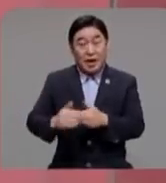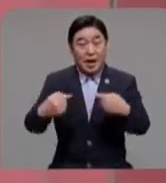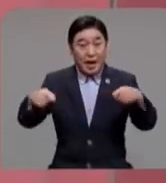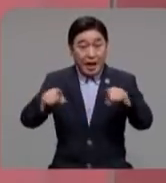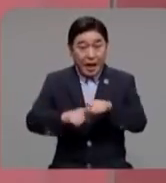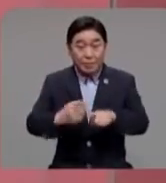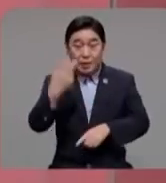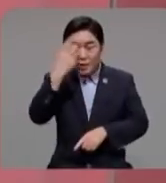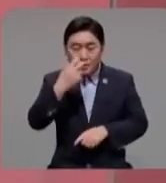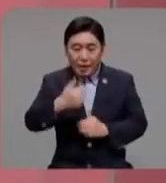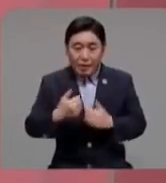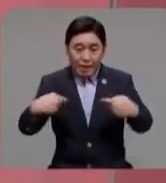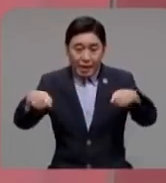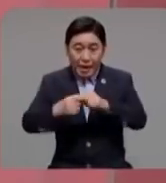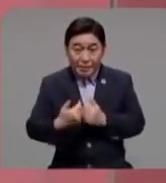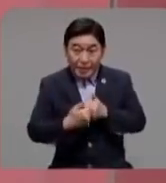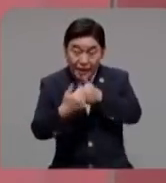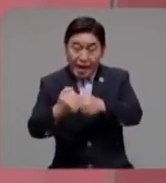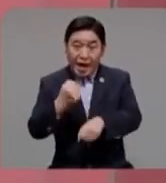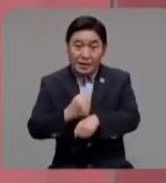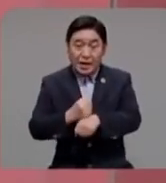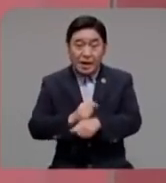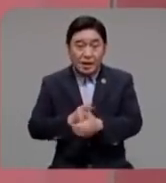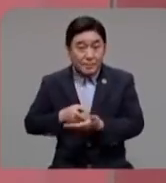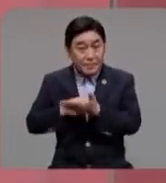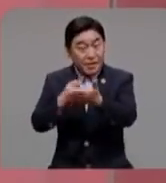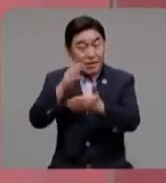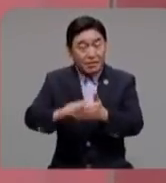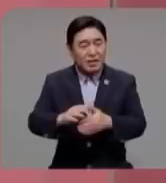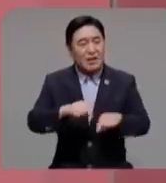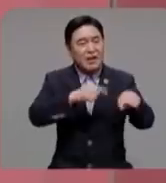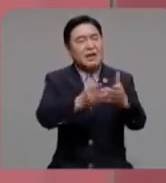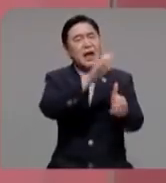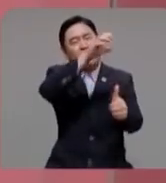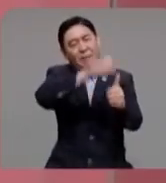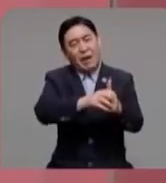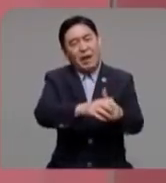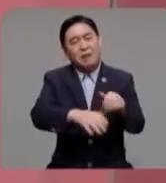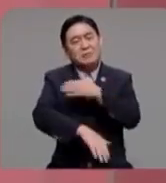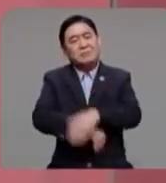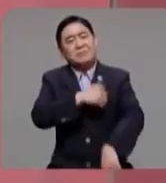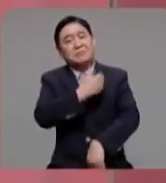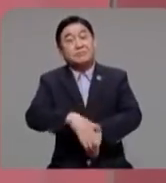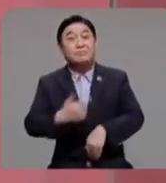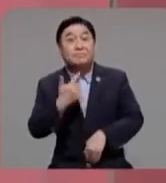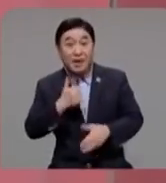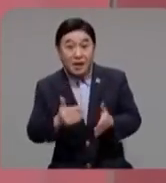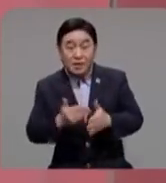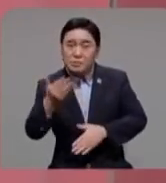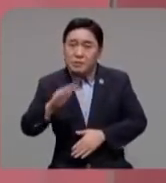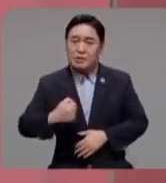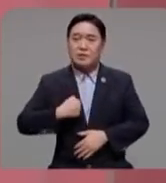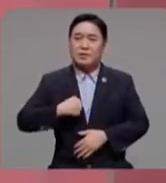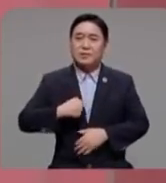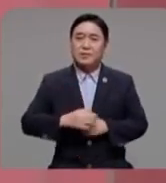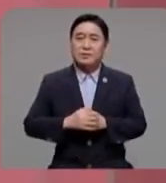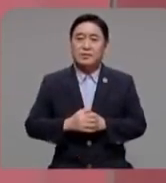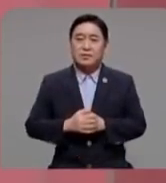하고 공동으로 대처를 하자 그랬는데 그건 당에서 할 일이다. 그래서 사실은 굉장히 시큰둥한 반응들을 보이셨습니다. 하지만